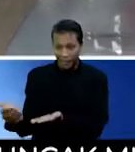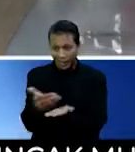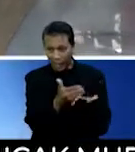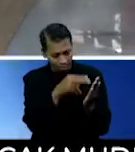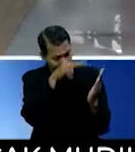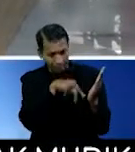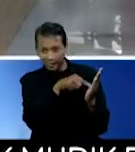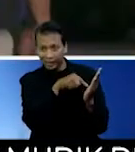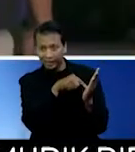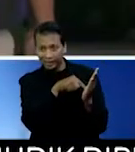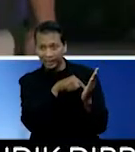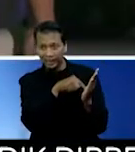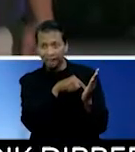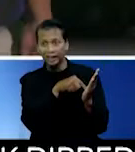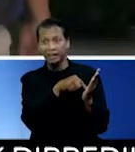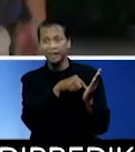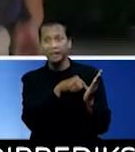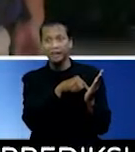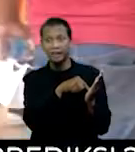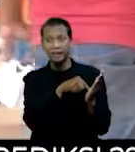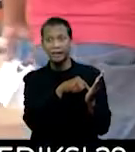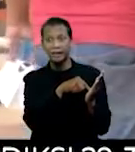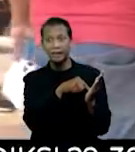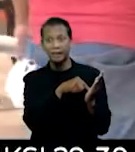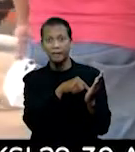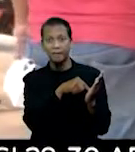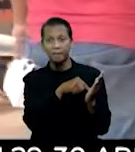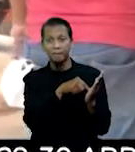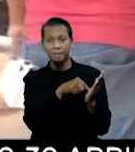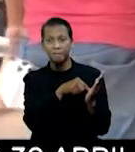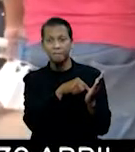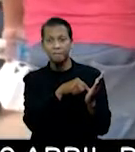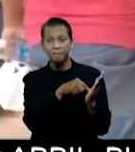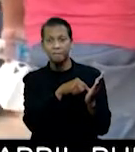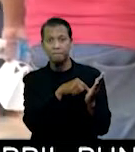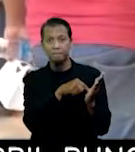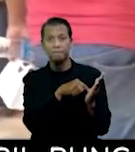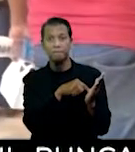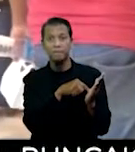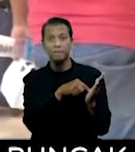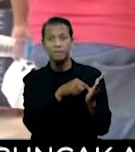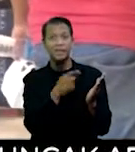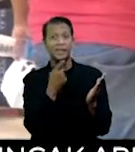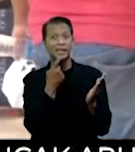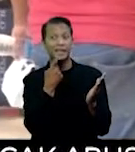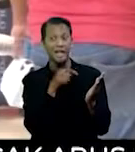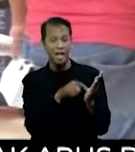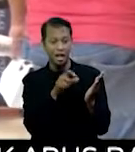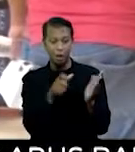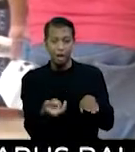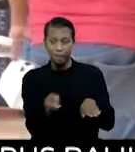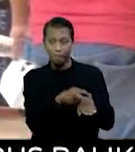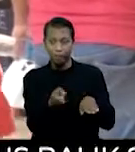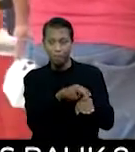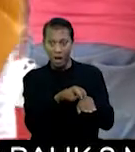data dari PT Daop 1 bahwa ini dari peningkatan arus mudik atau jumlah penumpang